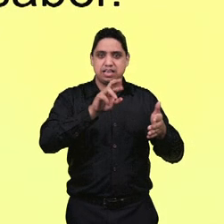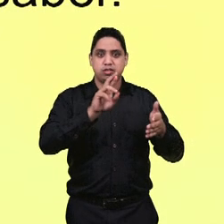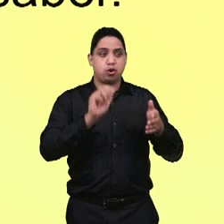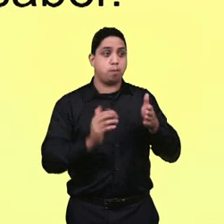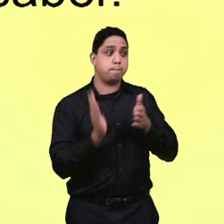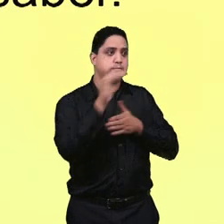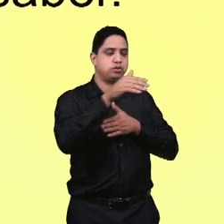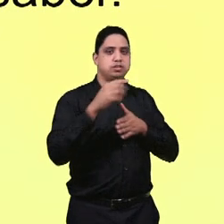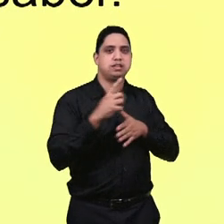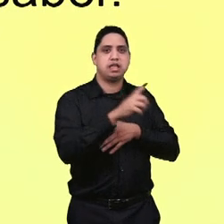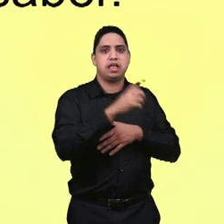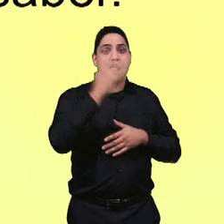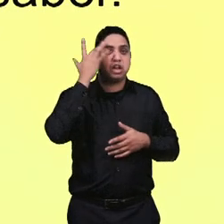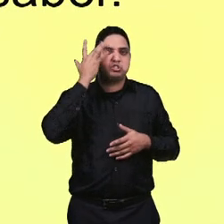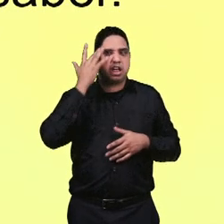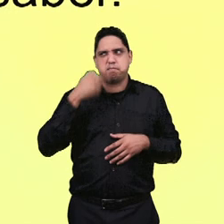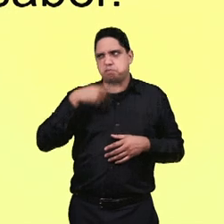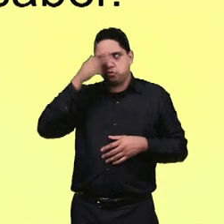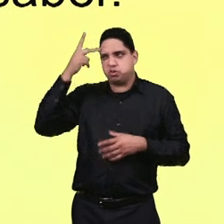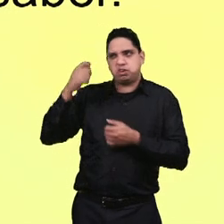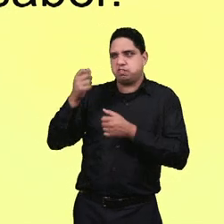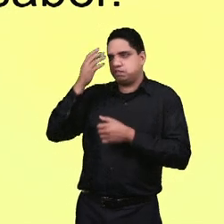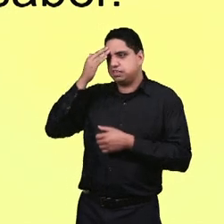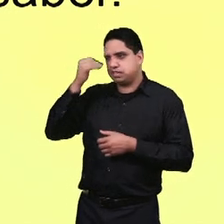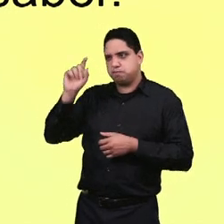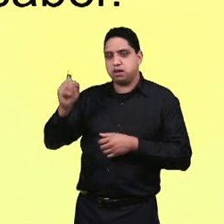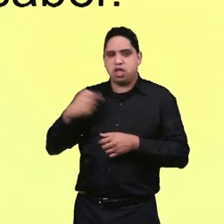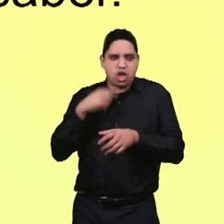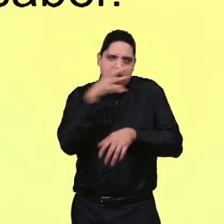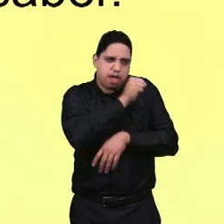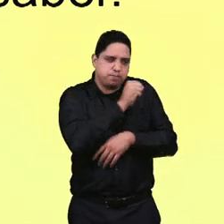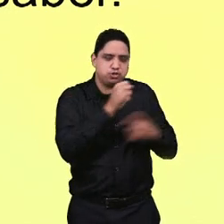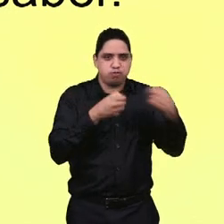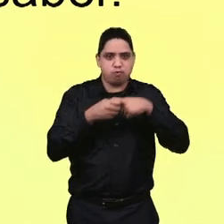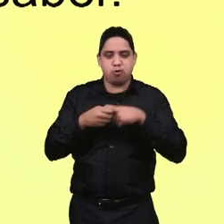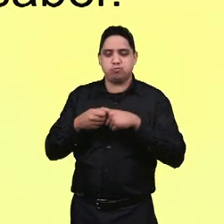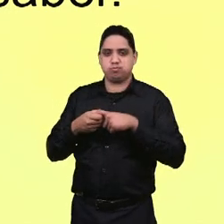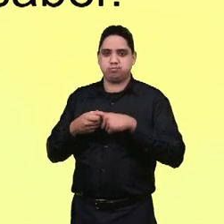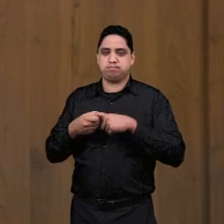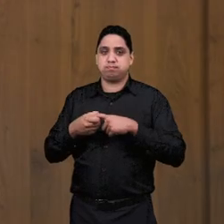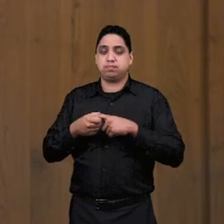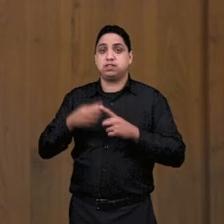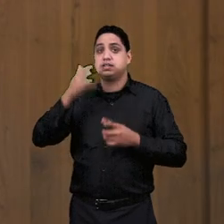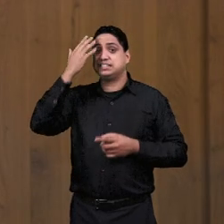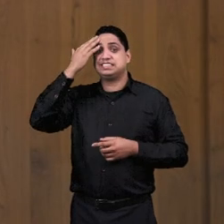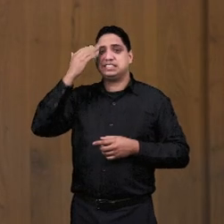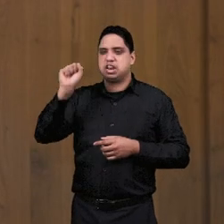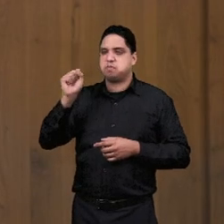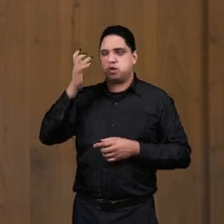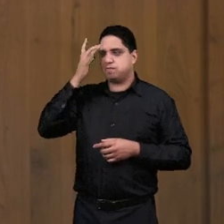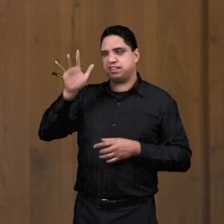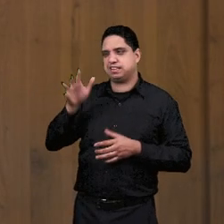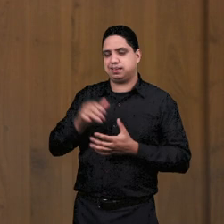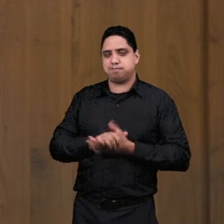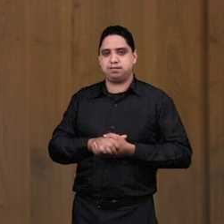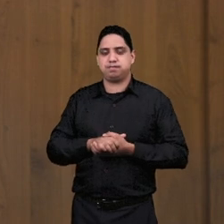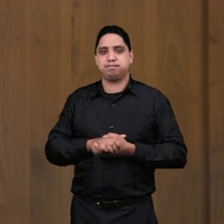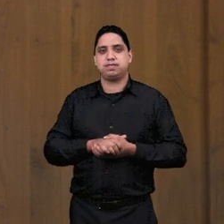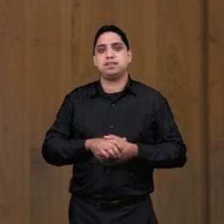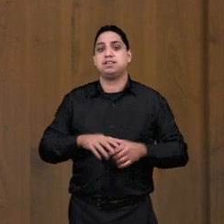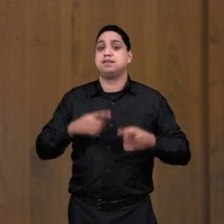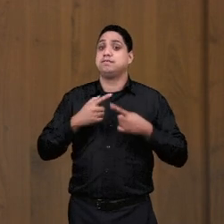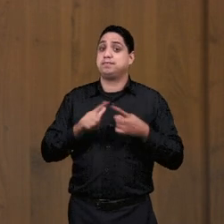fleuve de Cédron. Ah, je vais vite, je reviens, Salomon ne va pas savoir. Mais il ne savait pas que